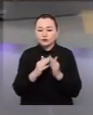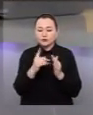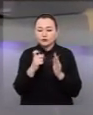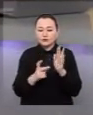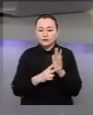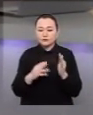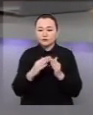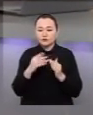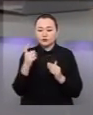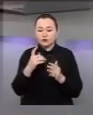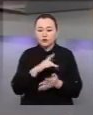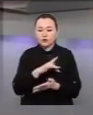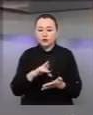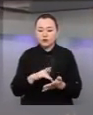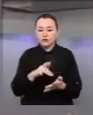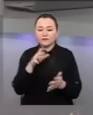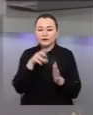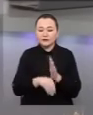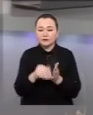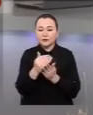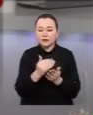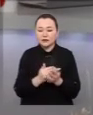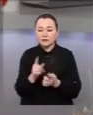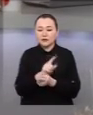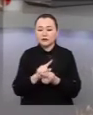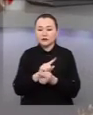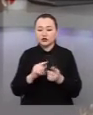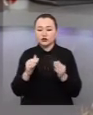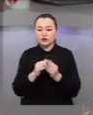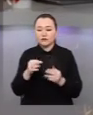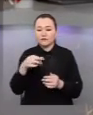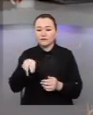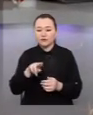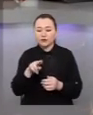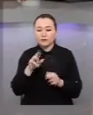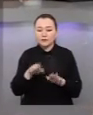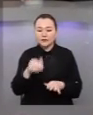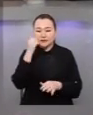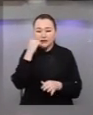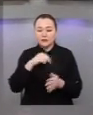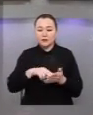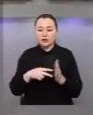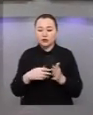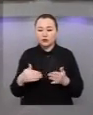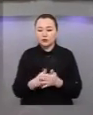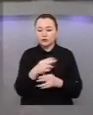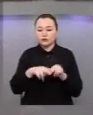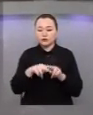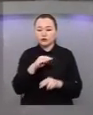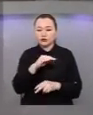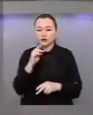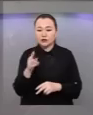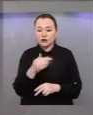жилых объектов в мегаполисе внесли в программу реновации жилищного фонда. На месте старых планируют возвести новые ЖК.